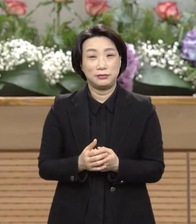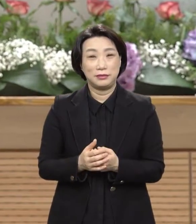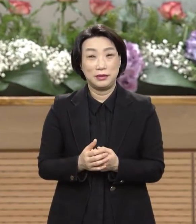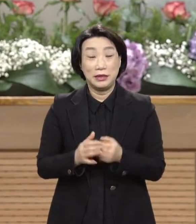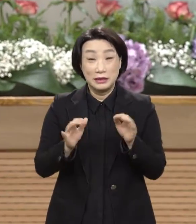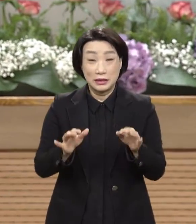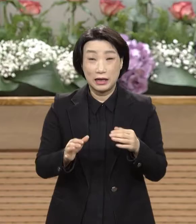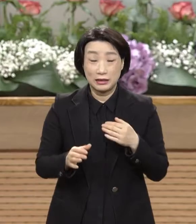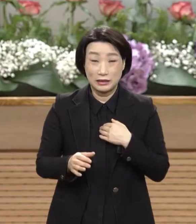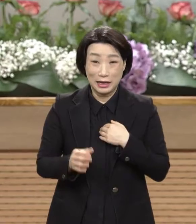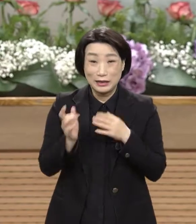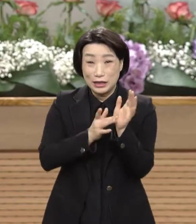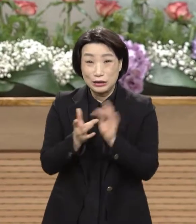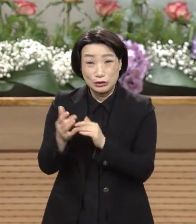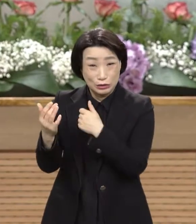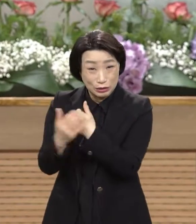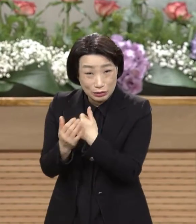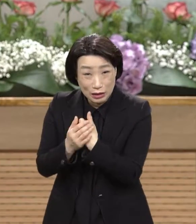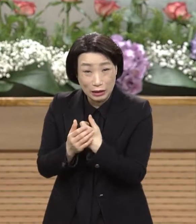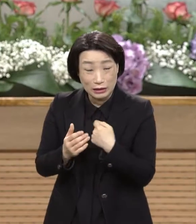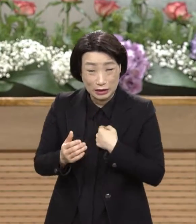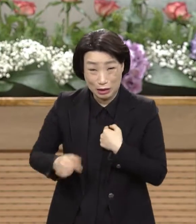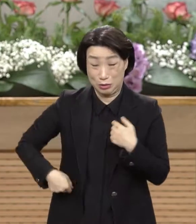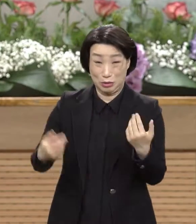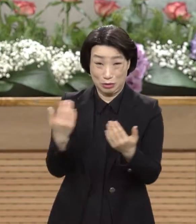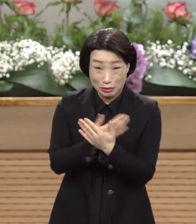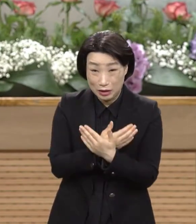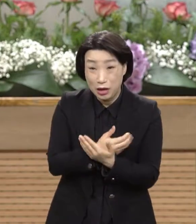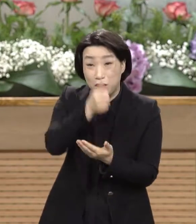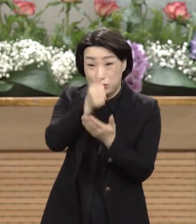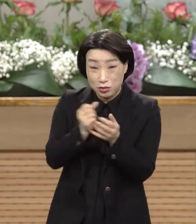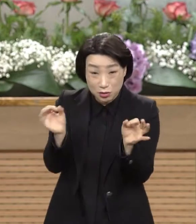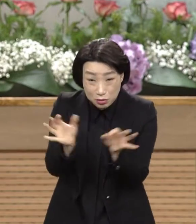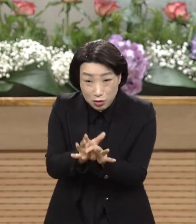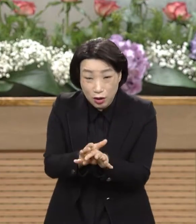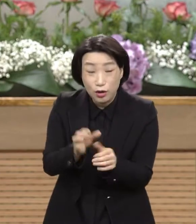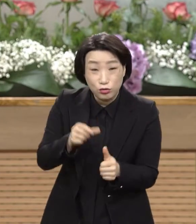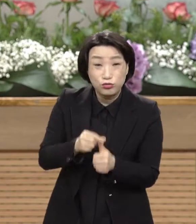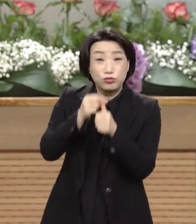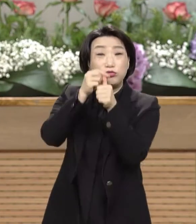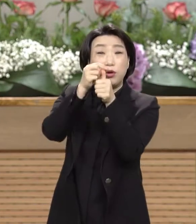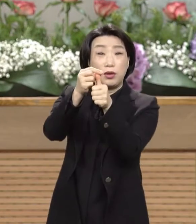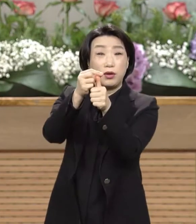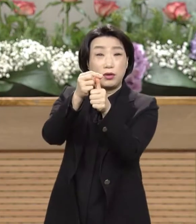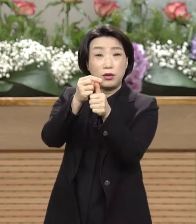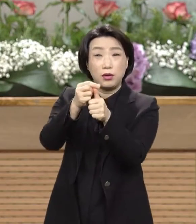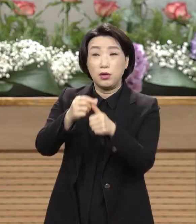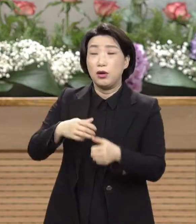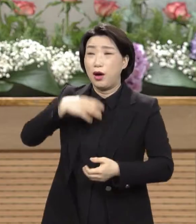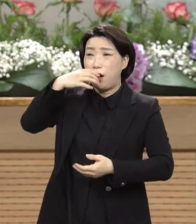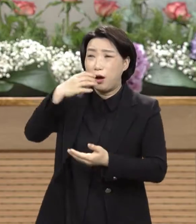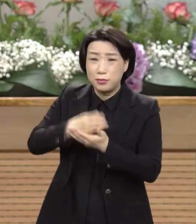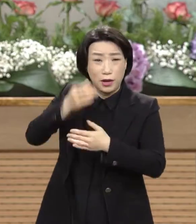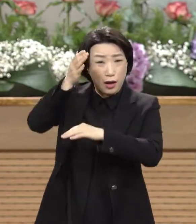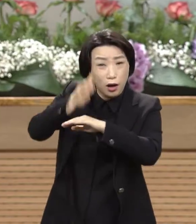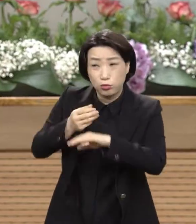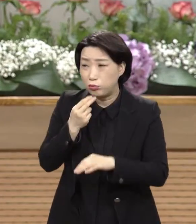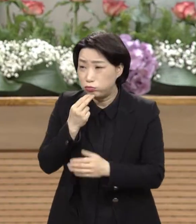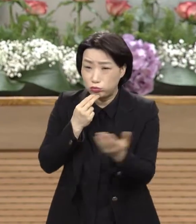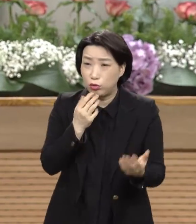그리고 내가 예수로 회개하고 속죄받고 구원받았어도 감격도 없어. 그